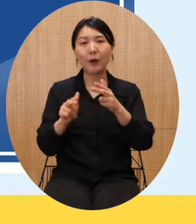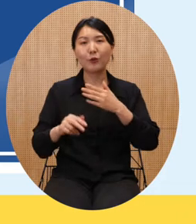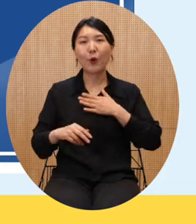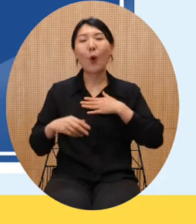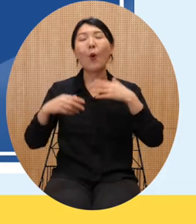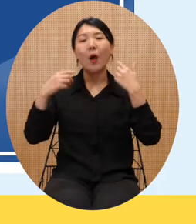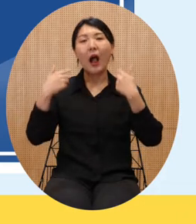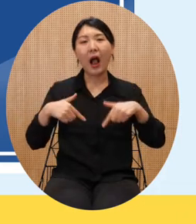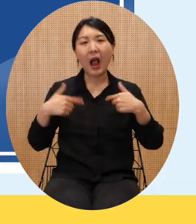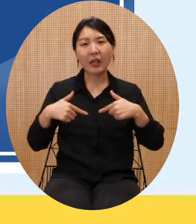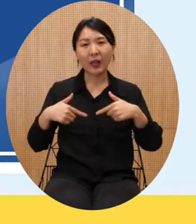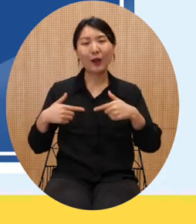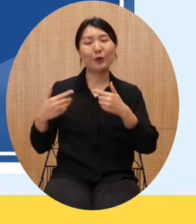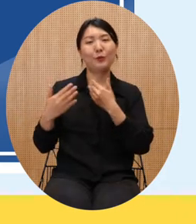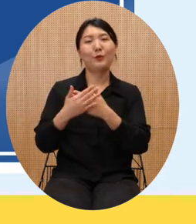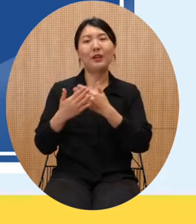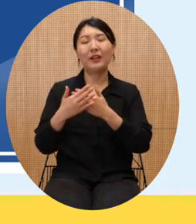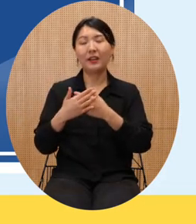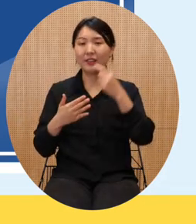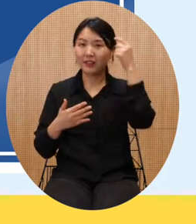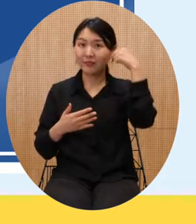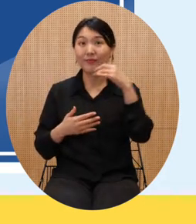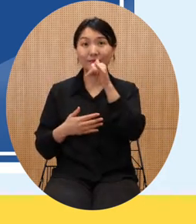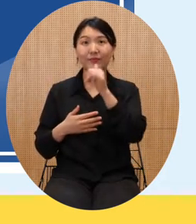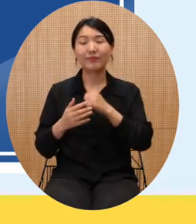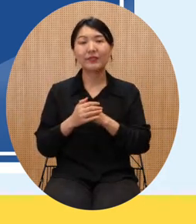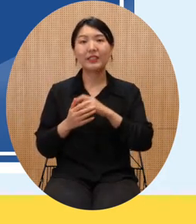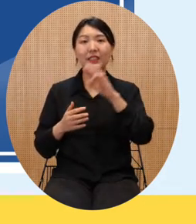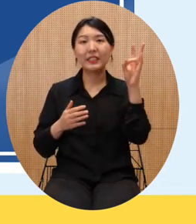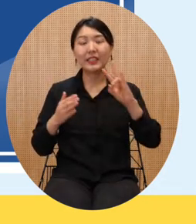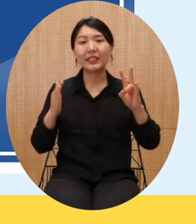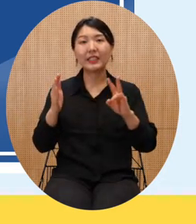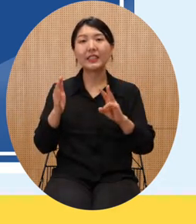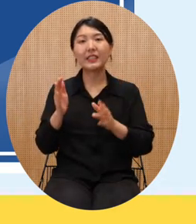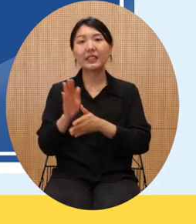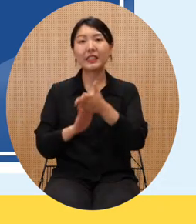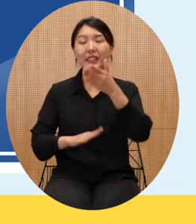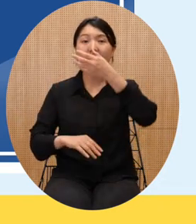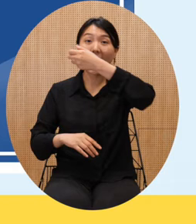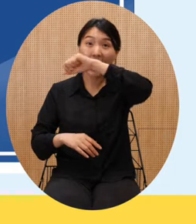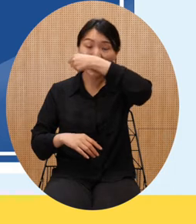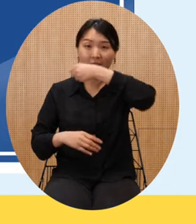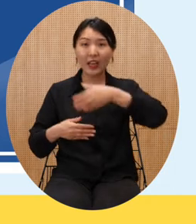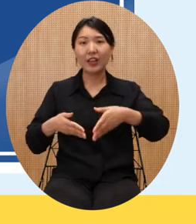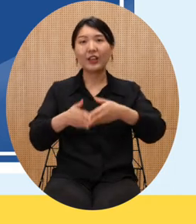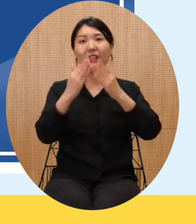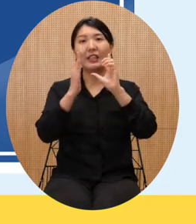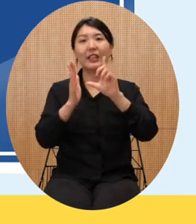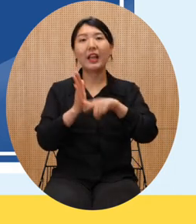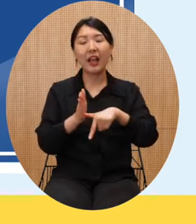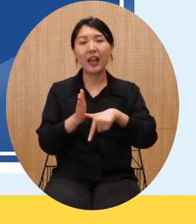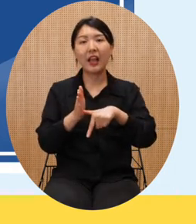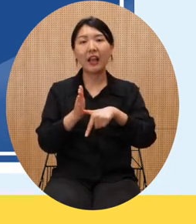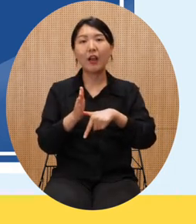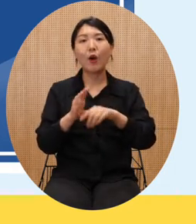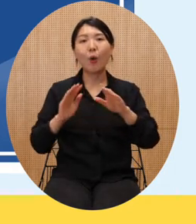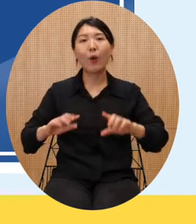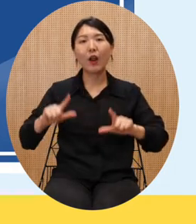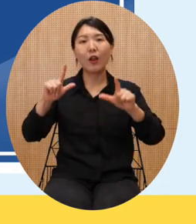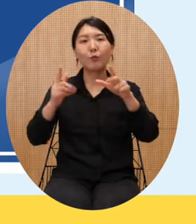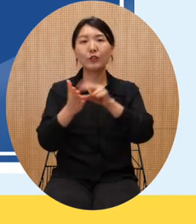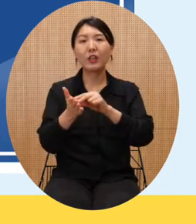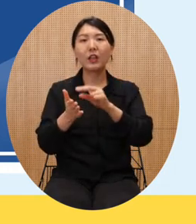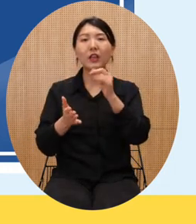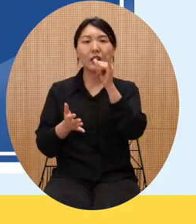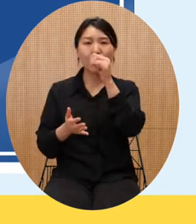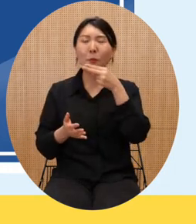사업은 저도 항상 보면 마음이 조마조마하거든요. 그래서 시흥시 예산을 세운다고 할 때마다